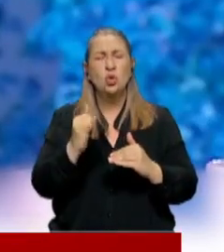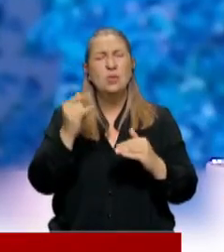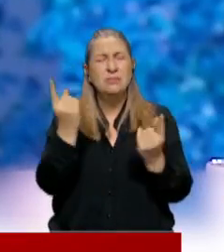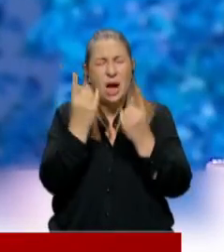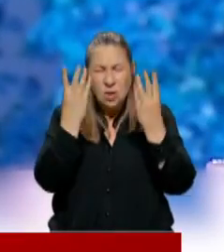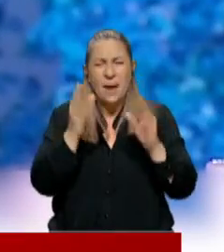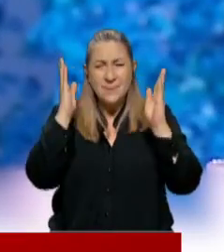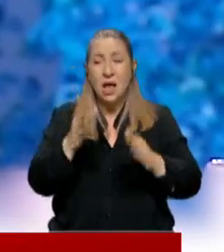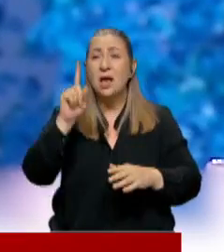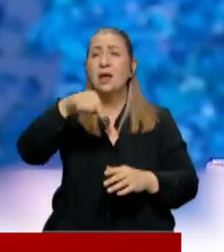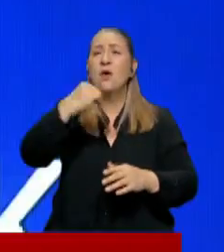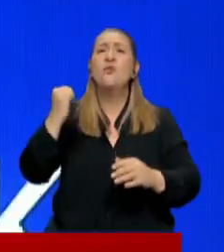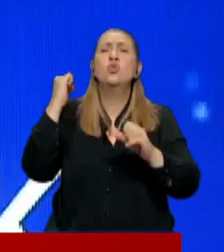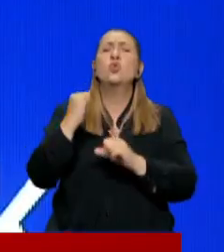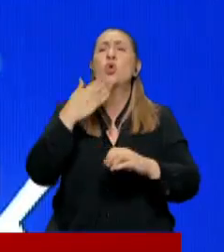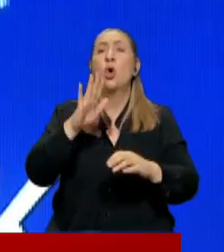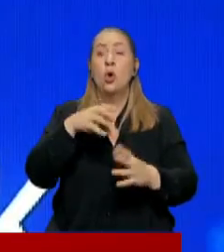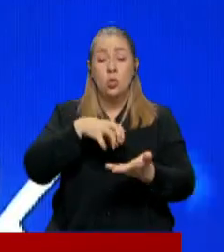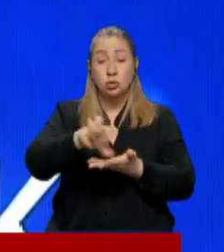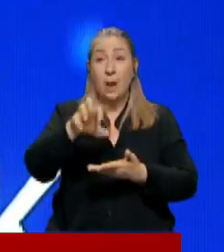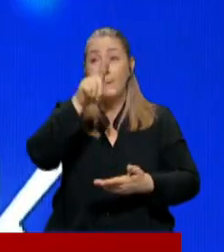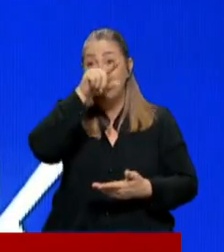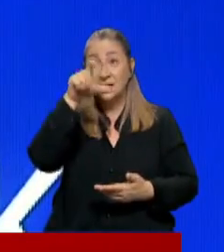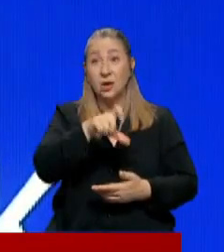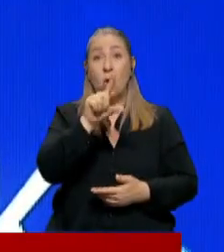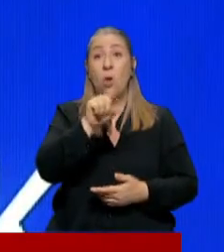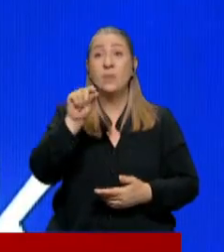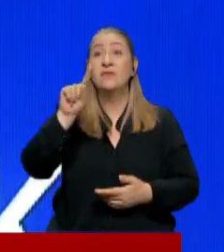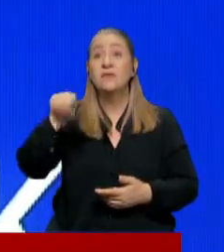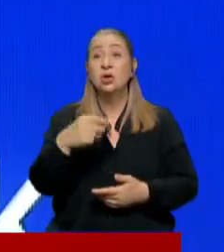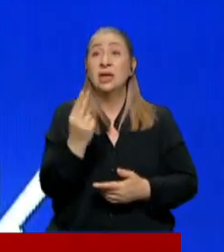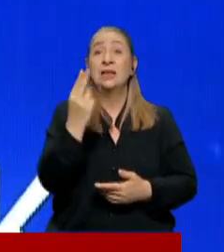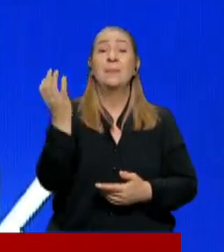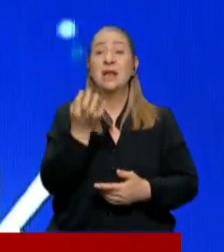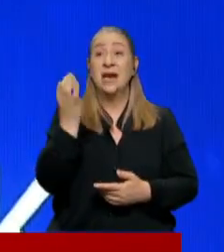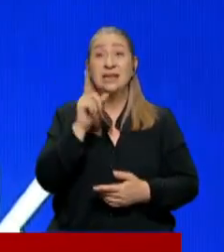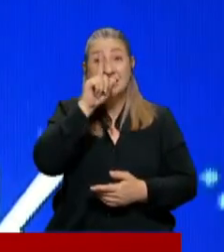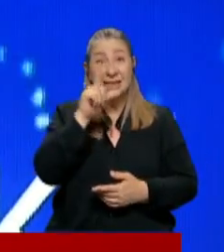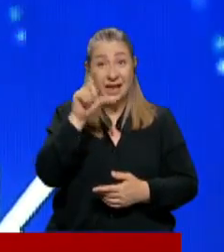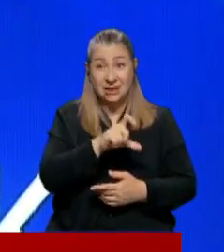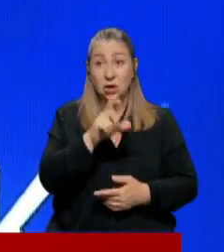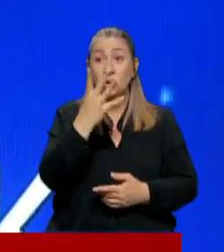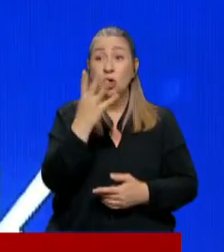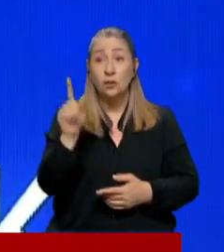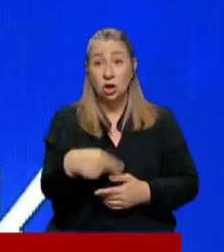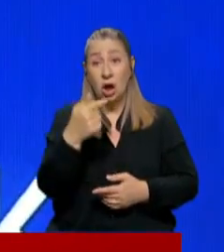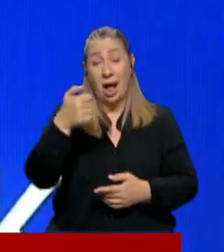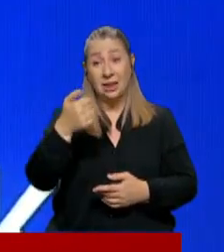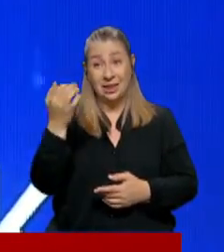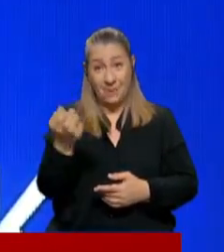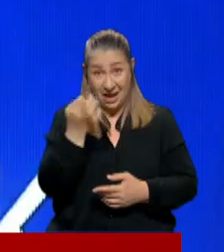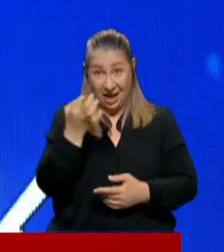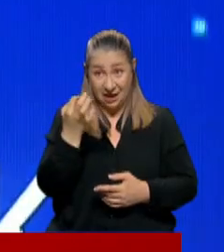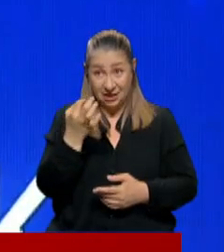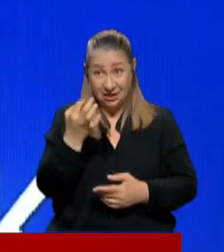bile hazineye bir yük gelmiyor. Bütçeden Mart ayında 11,7 milyar lira, Nisan ayında 4,6 milyar